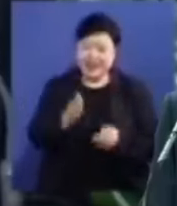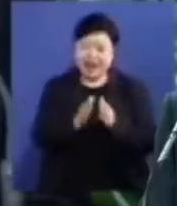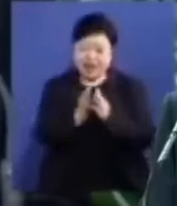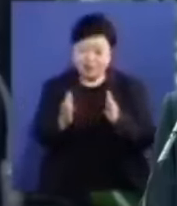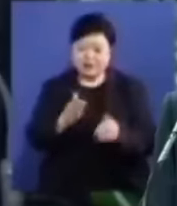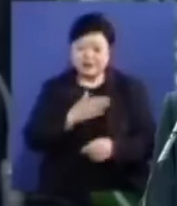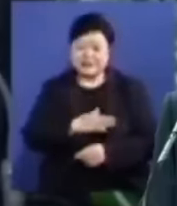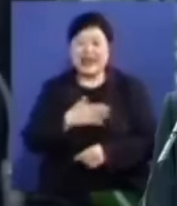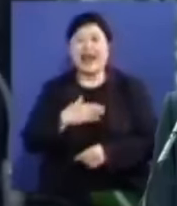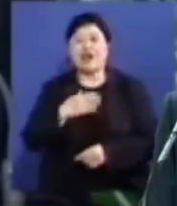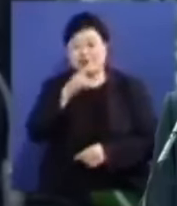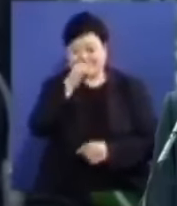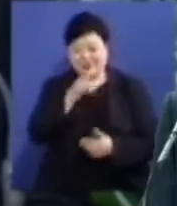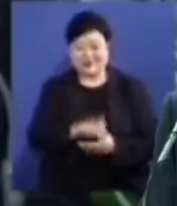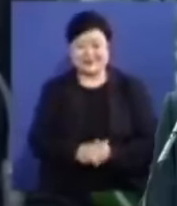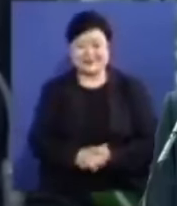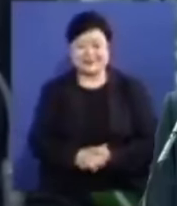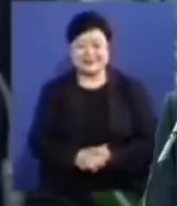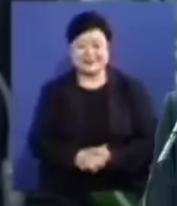듣고 잘 알고 있습니다.